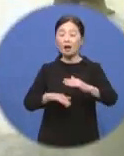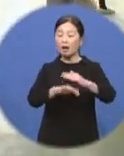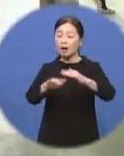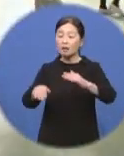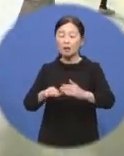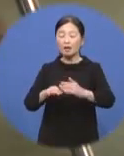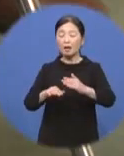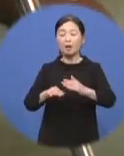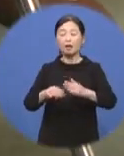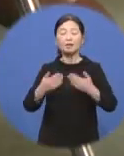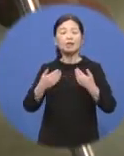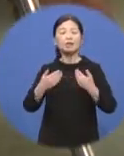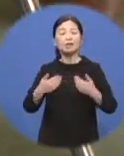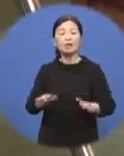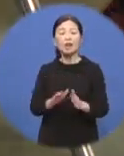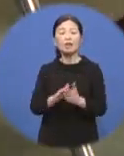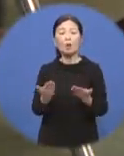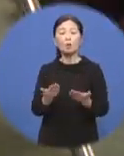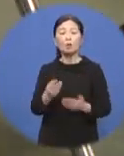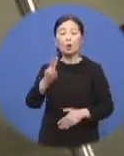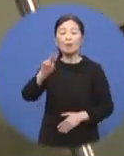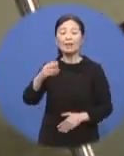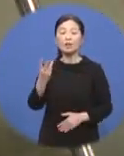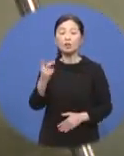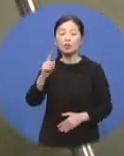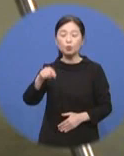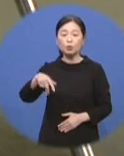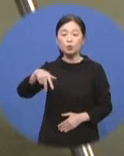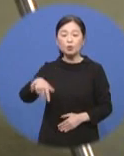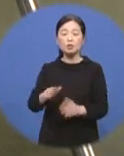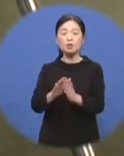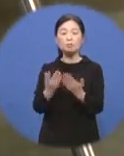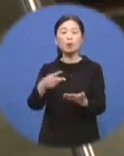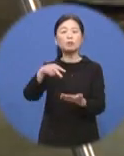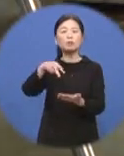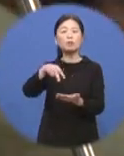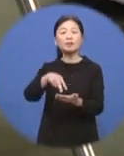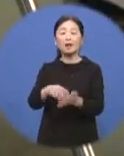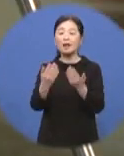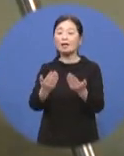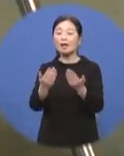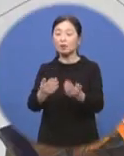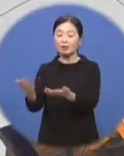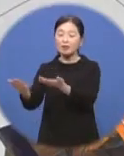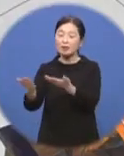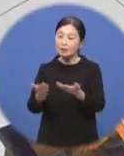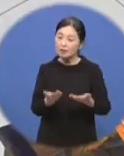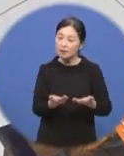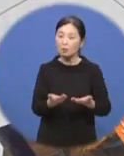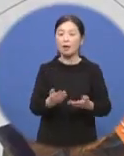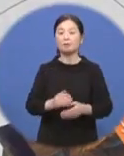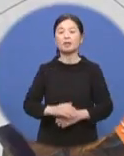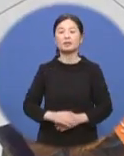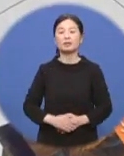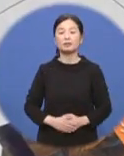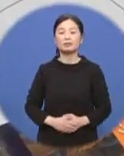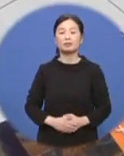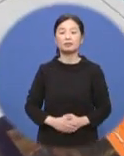本をリユース本として学校に寄贈してもらう活動が行われています。